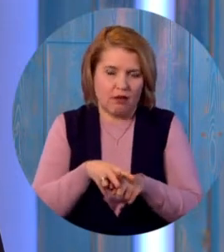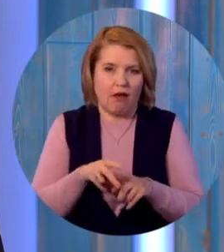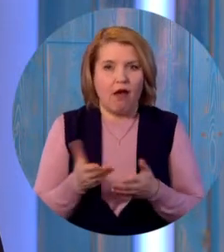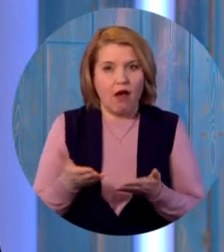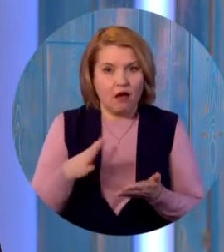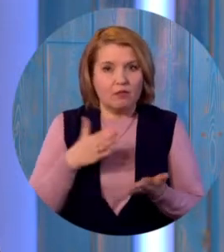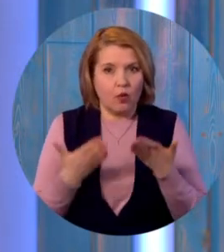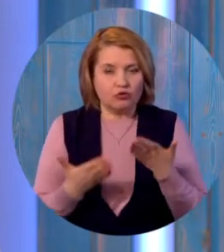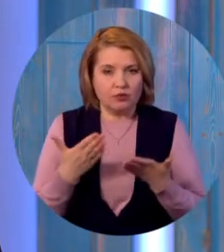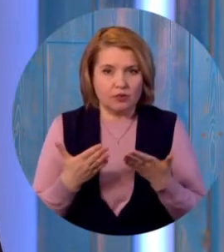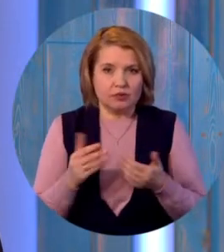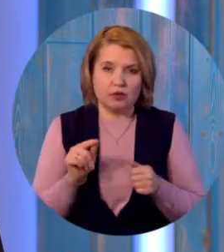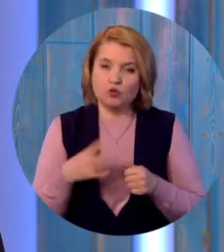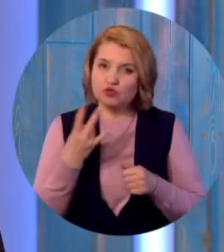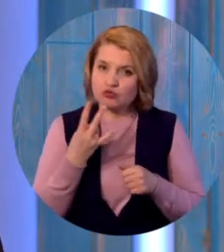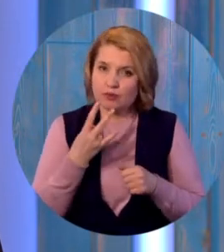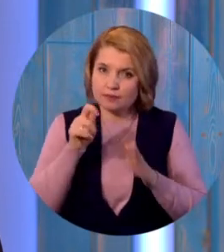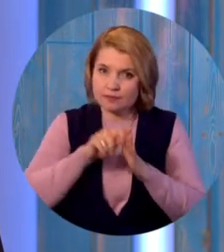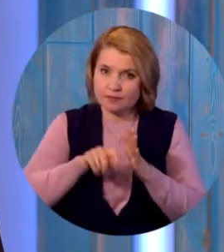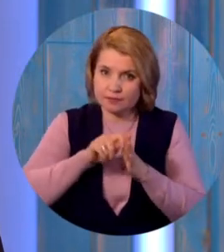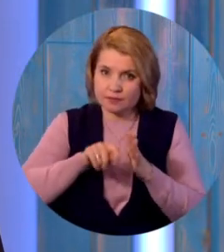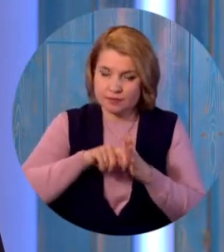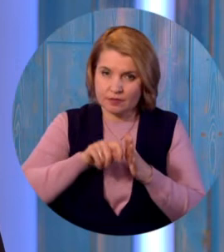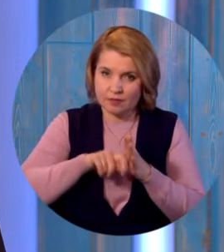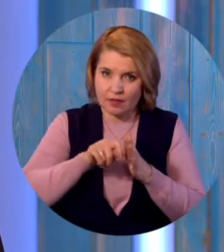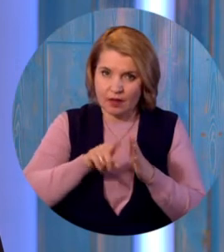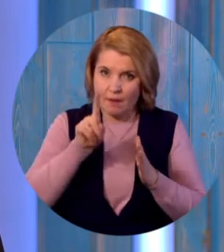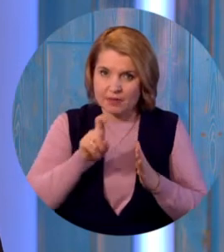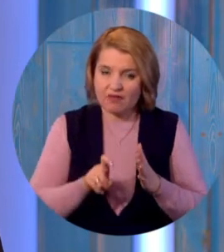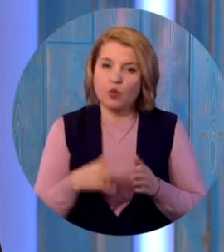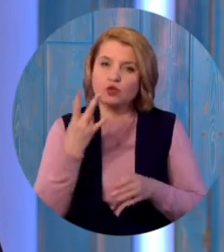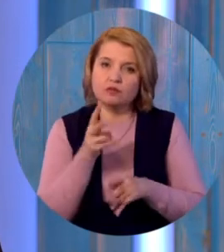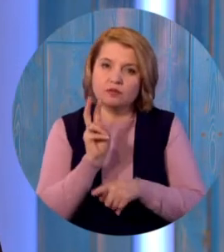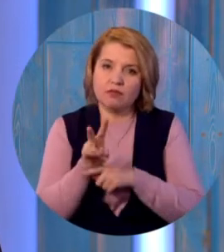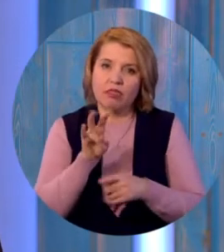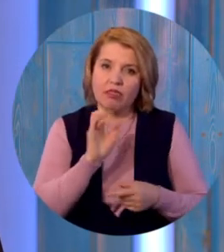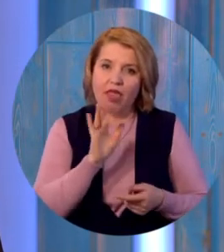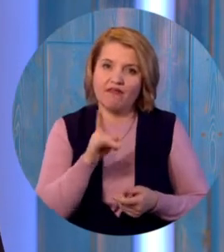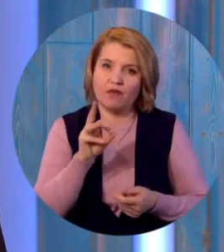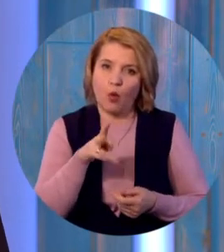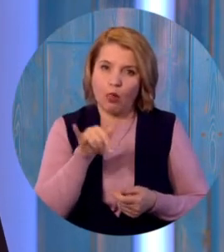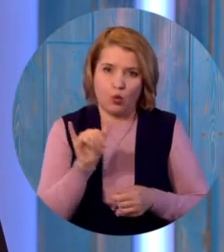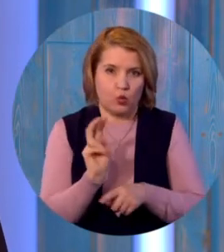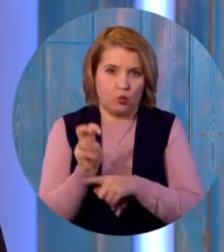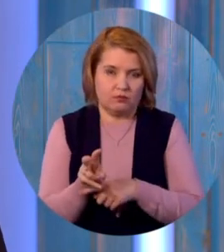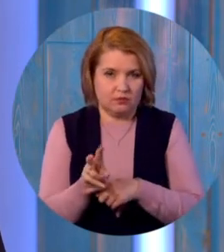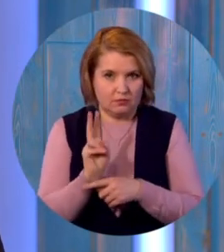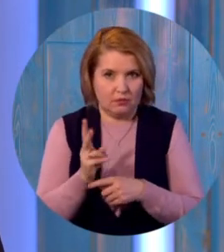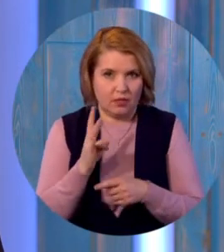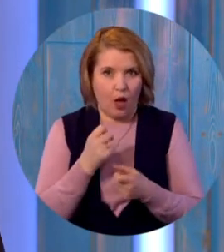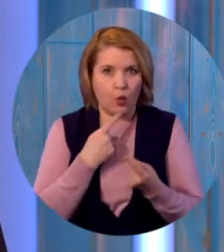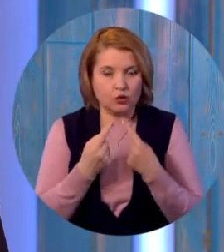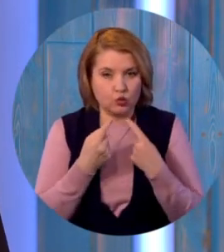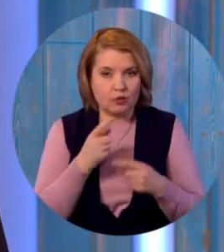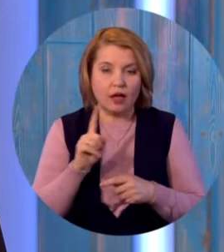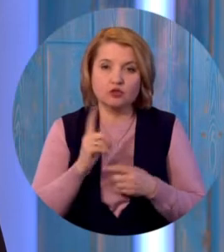быть, обследовать еще и пояснично-крестовый отдел позвоночника. Неврологу. Это такое может быть, да, неврологу показаться. Что касается